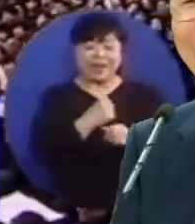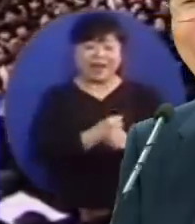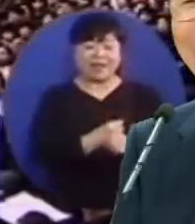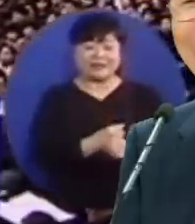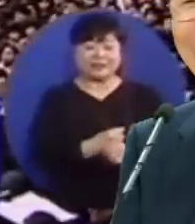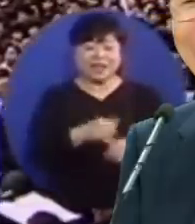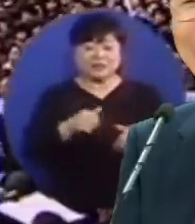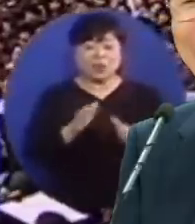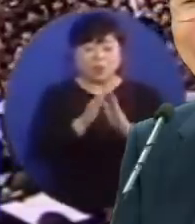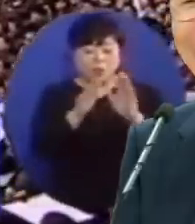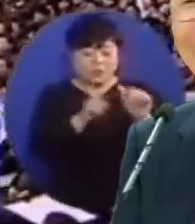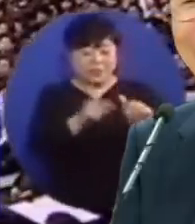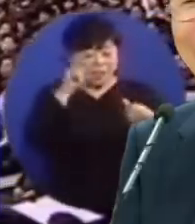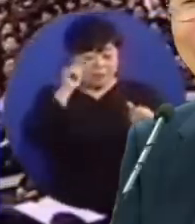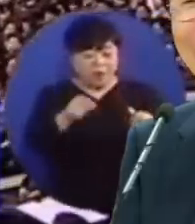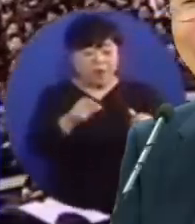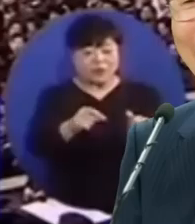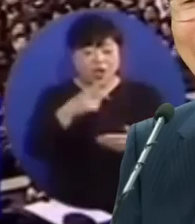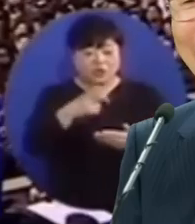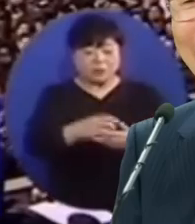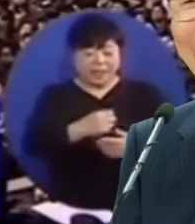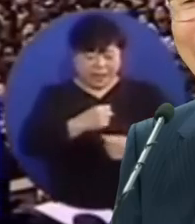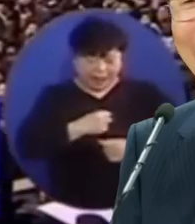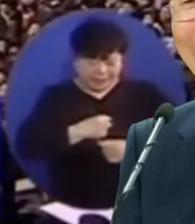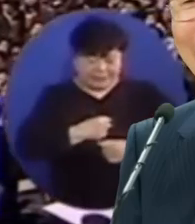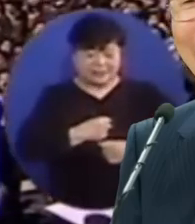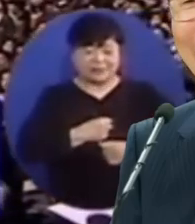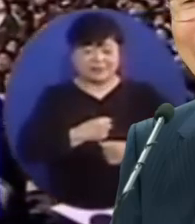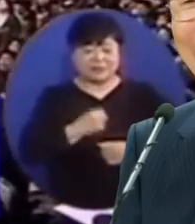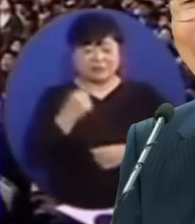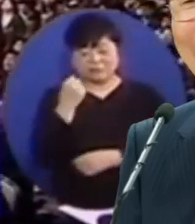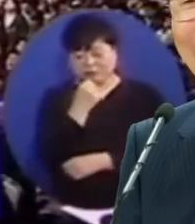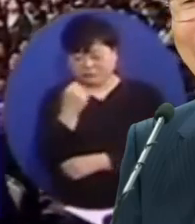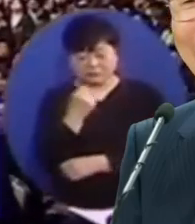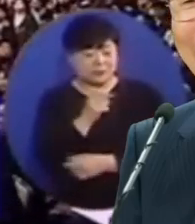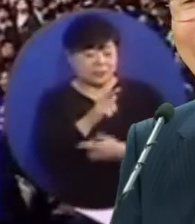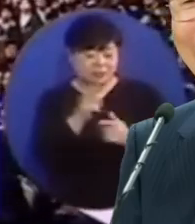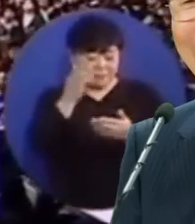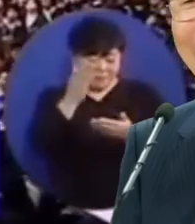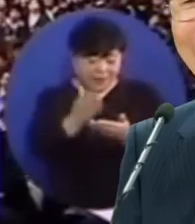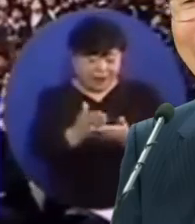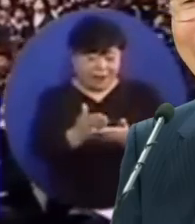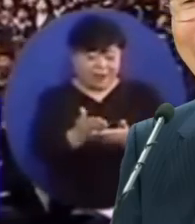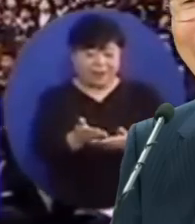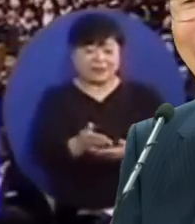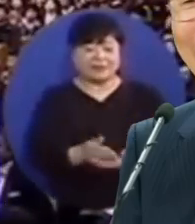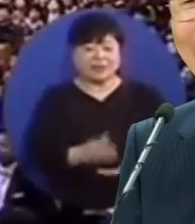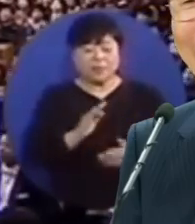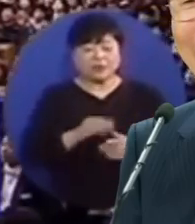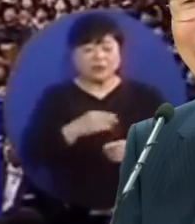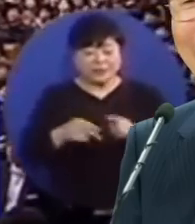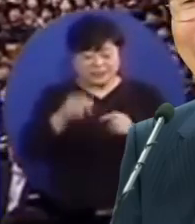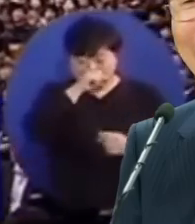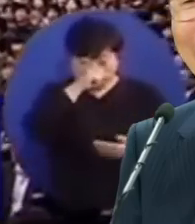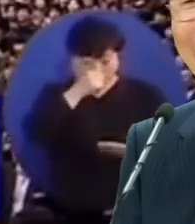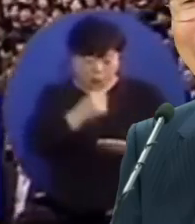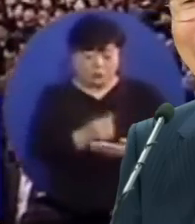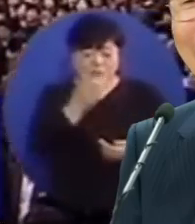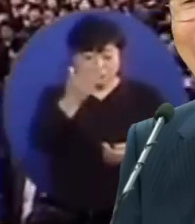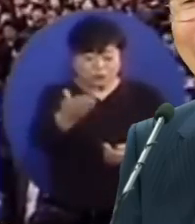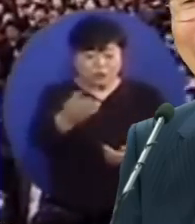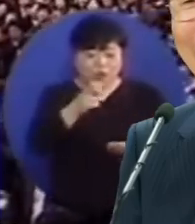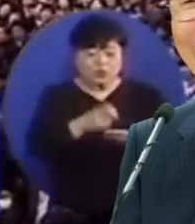나의 종 모세가 내게 명령한 그 율법을 다 지켜 행하고 우르나 좌우르나 치우치지 말라. 그리하면 어디로 가든지 형통하리니